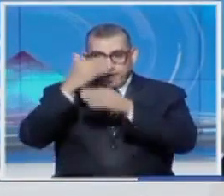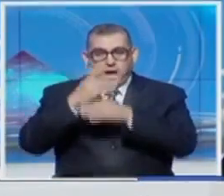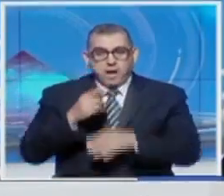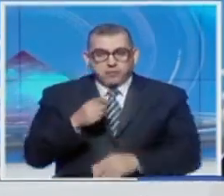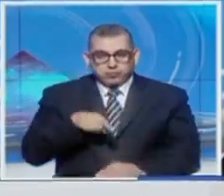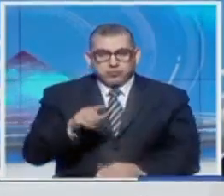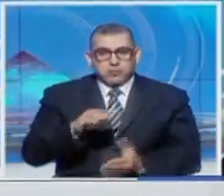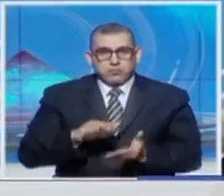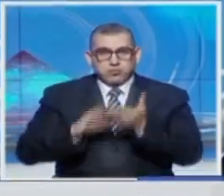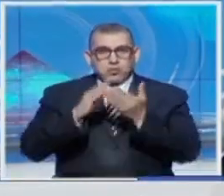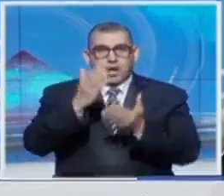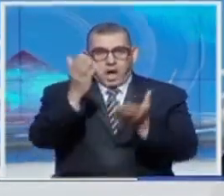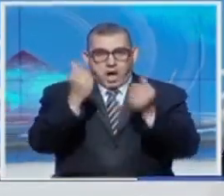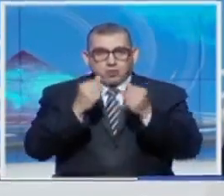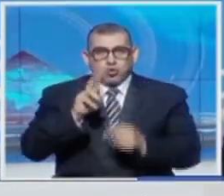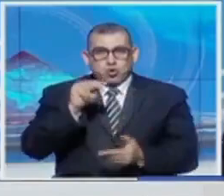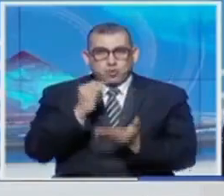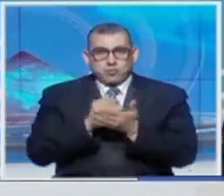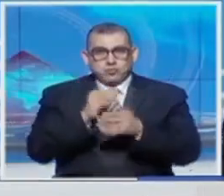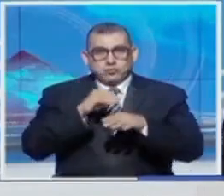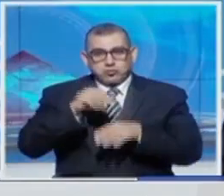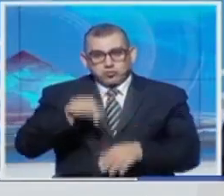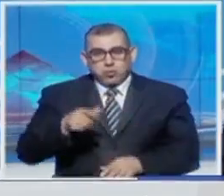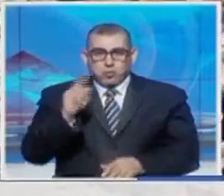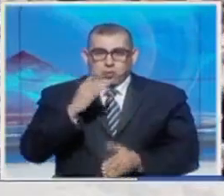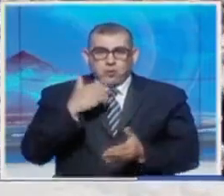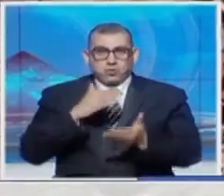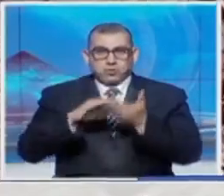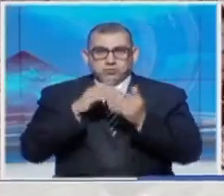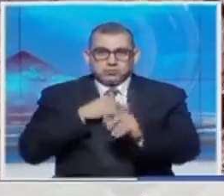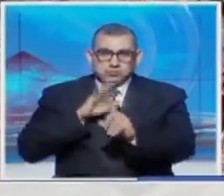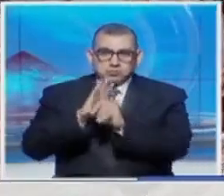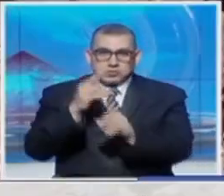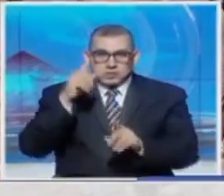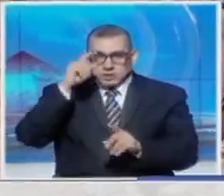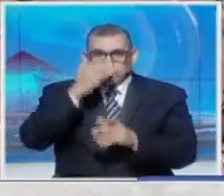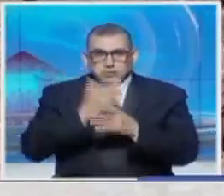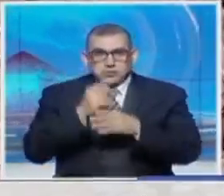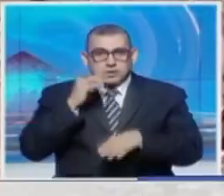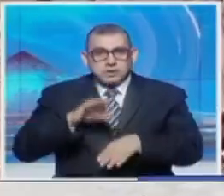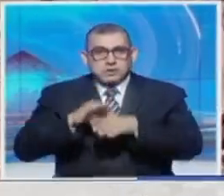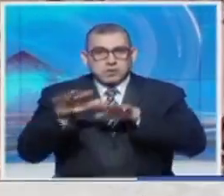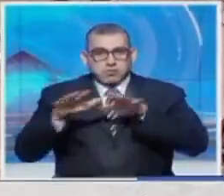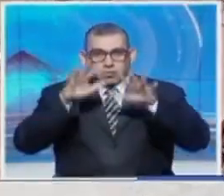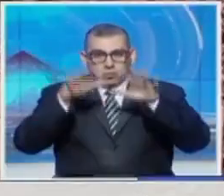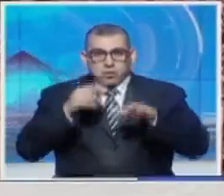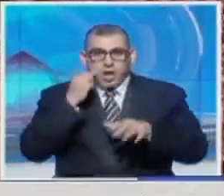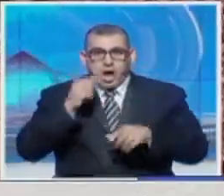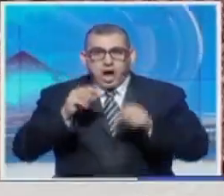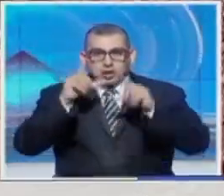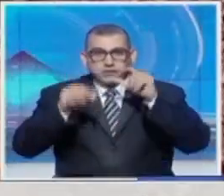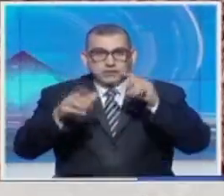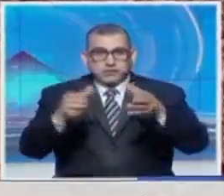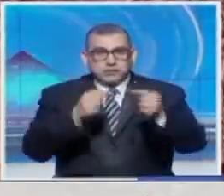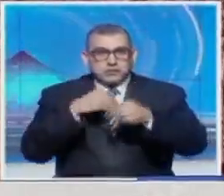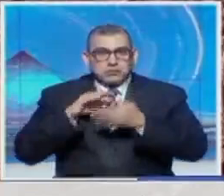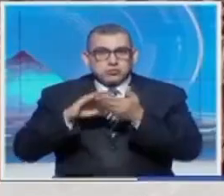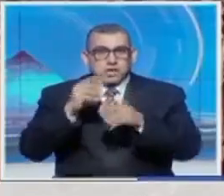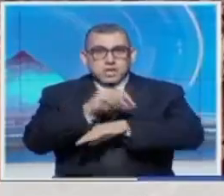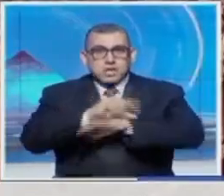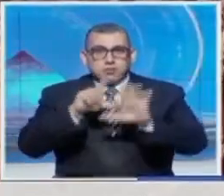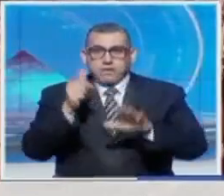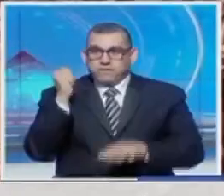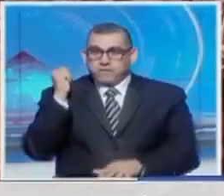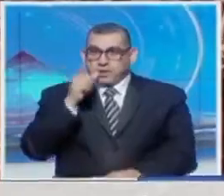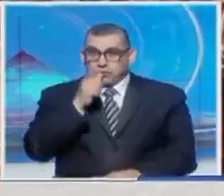مساعدة من الأمم المتحدة اليوم أو غدا لمساندة الناجين من الزلزال القوي الذي ضرب البلاد الأسبوع